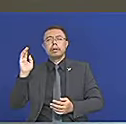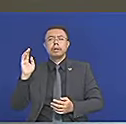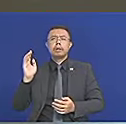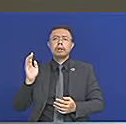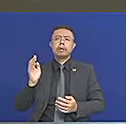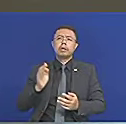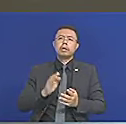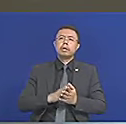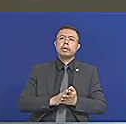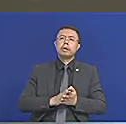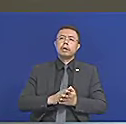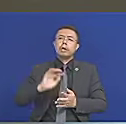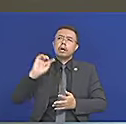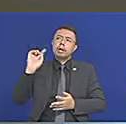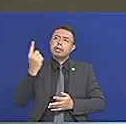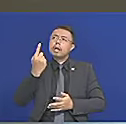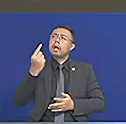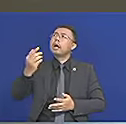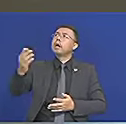Kepada-Nya